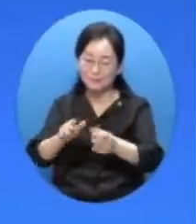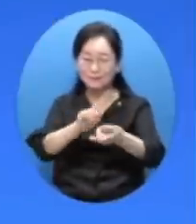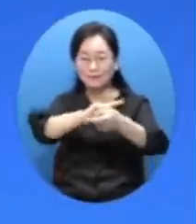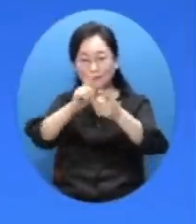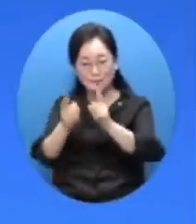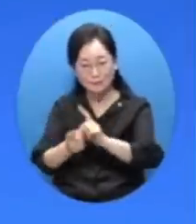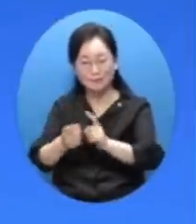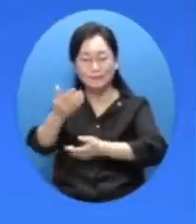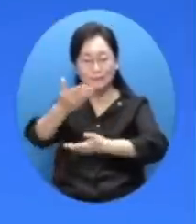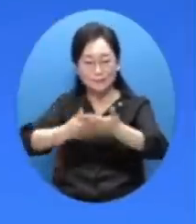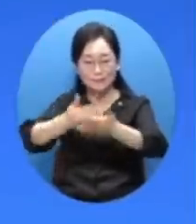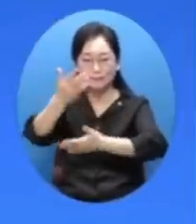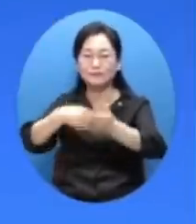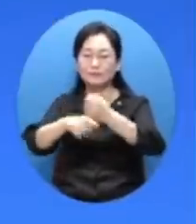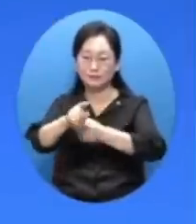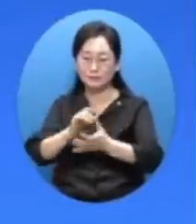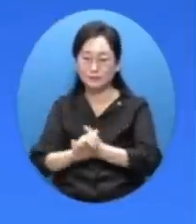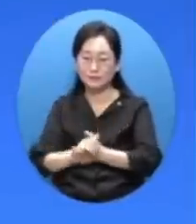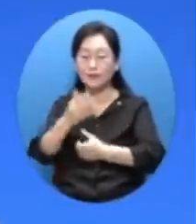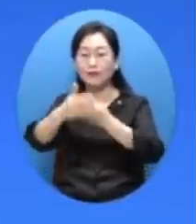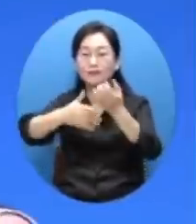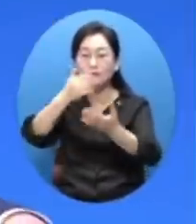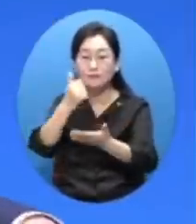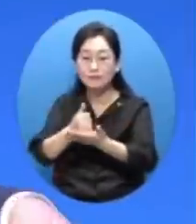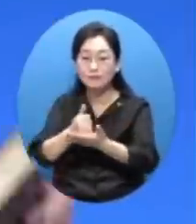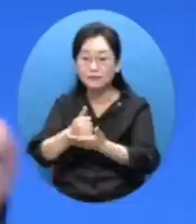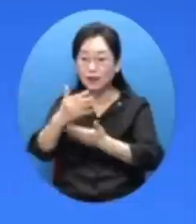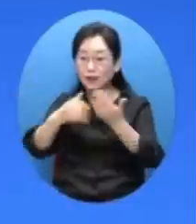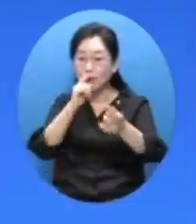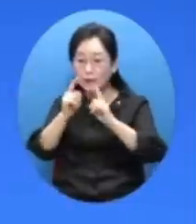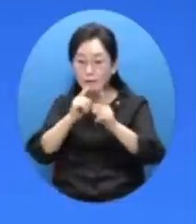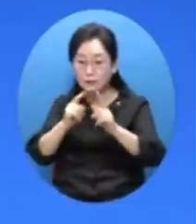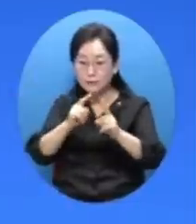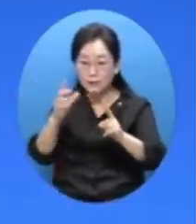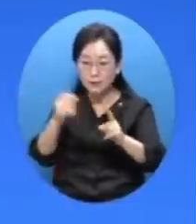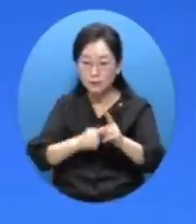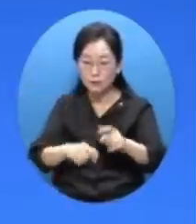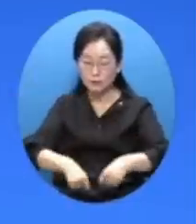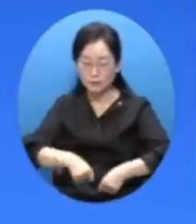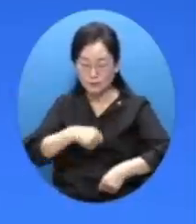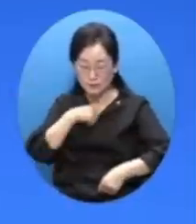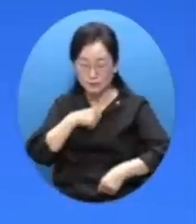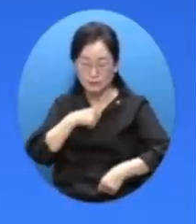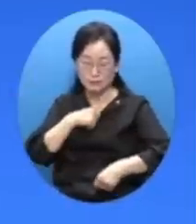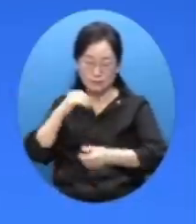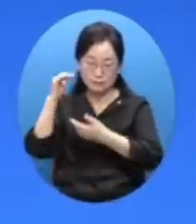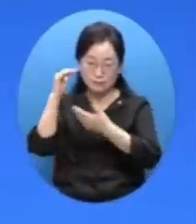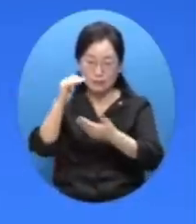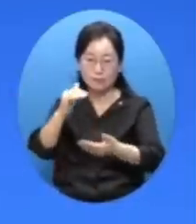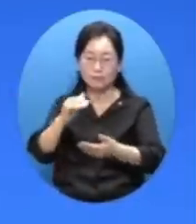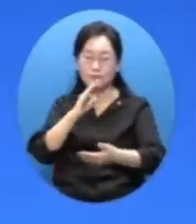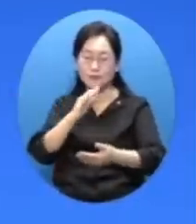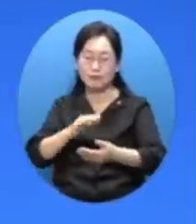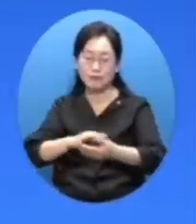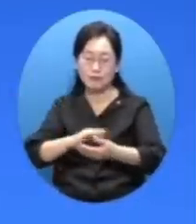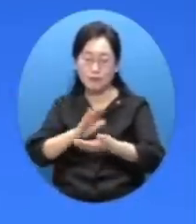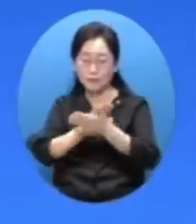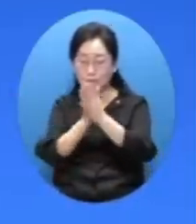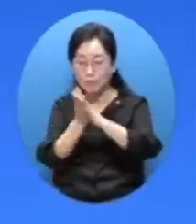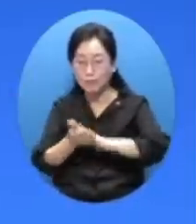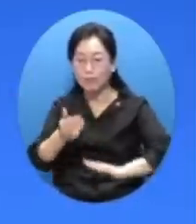친구의 관계가 이루어지는 것입니다. 하나님은 하나님의 말씀을 통하여 우리를 진실하게 대하시고 변함없는 사랑을 통하여서